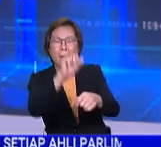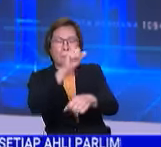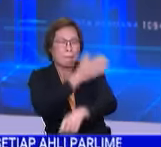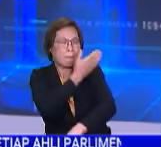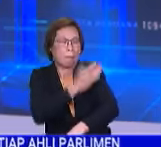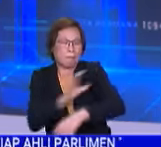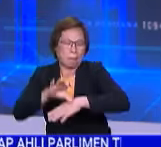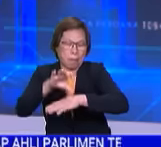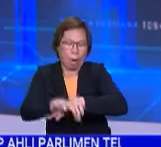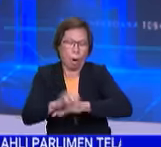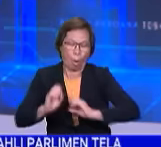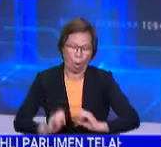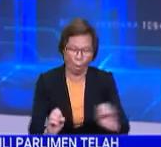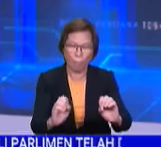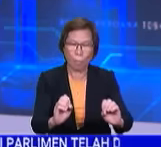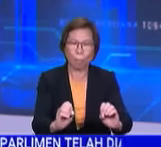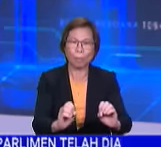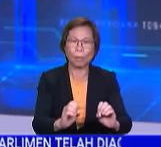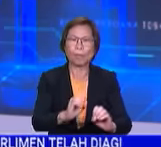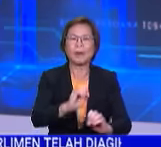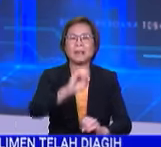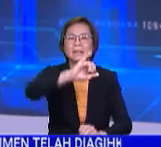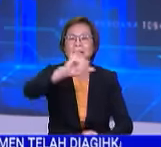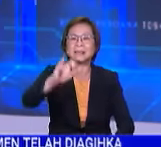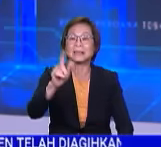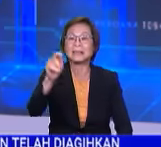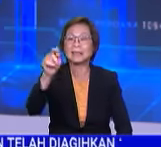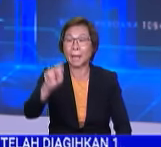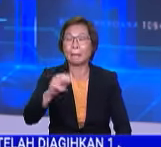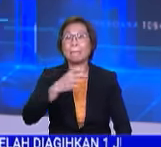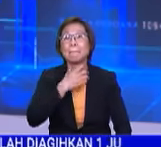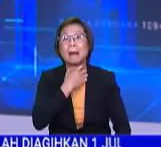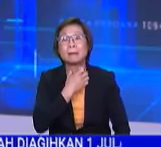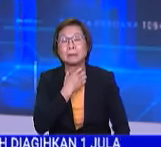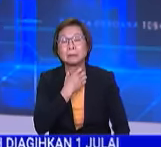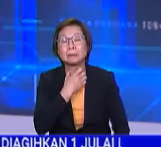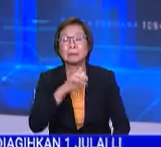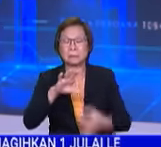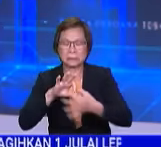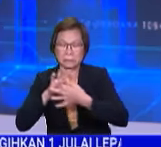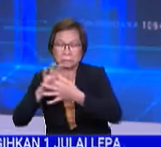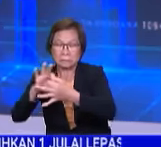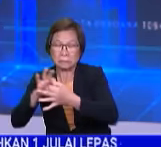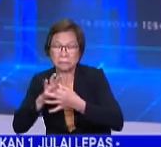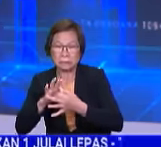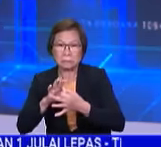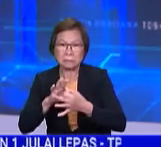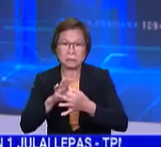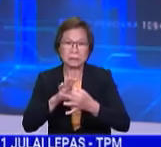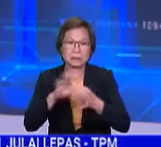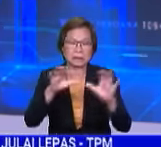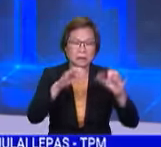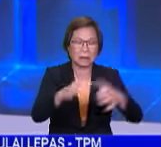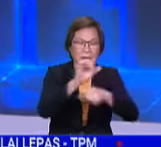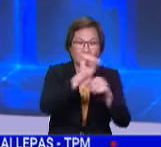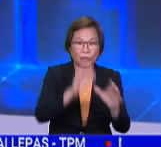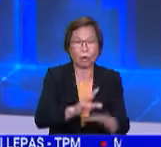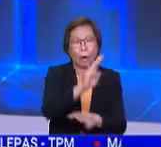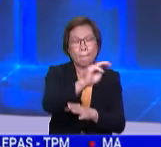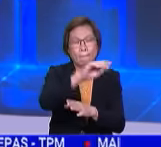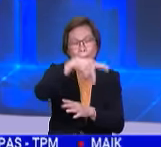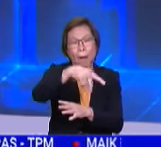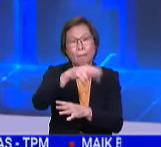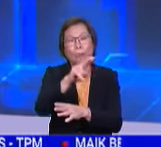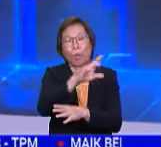satu operasi diketuai Jabatan Tenaga Kerja JTK Perak dengan kerjasama pasukan Task Force MAPO